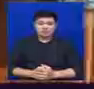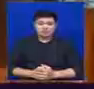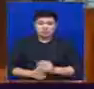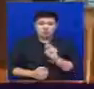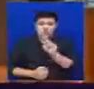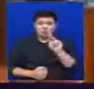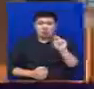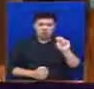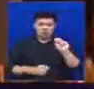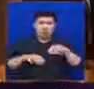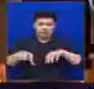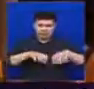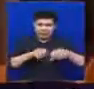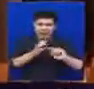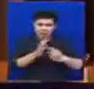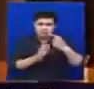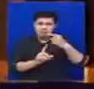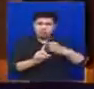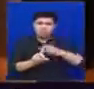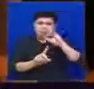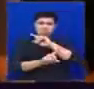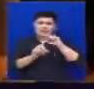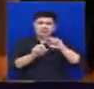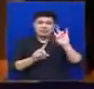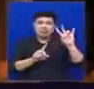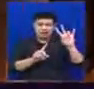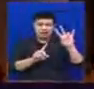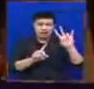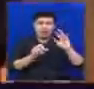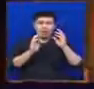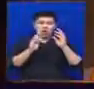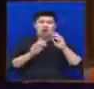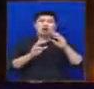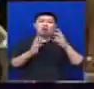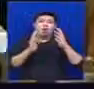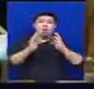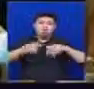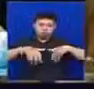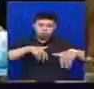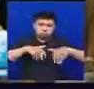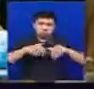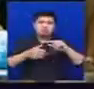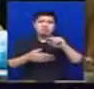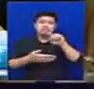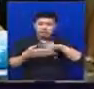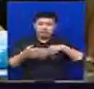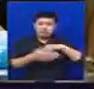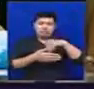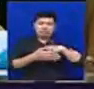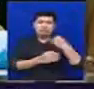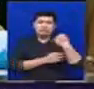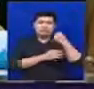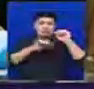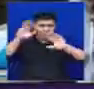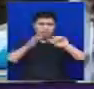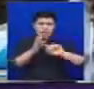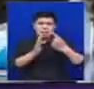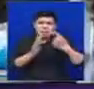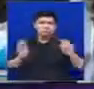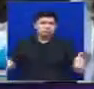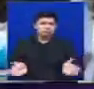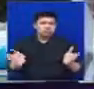กต.ได้จัดงานคิกออฟ7สิงหาประชามติร่วมใจประชาธิปไตยมั่นคงเป็นจุดเริ่มต้นของการรณรงค์ร่างรัฐธรร